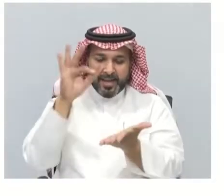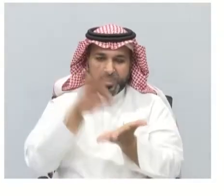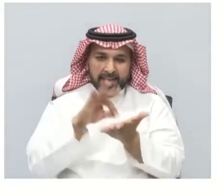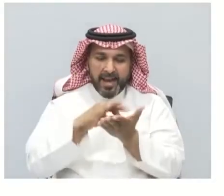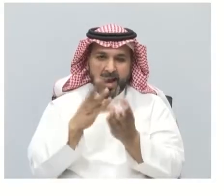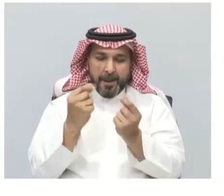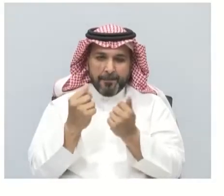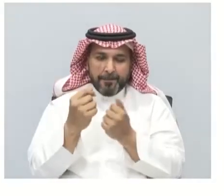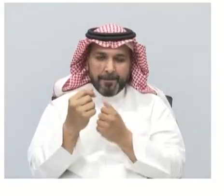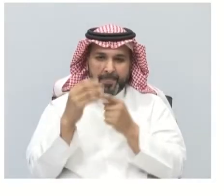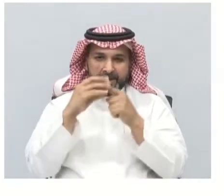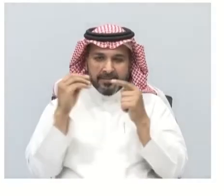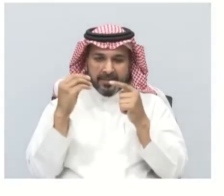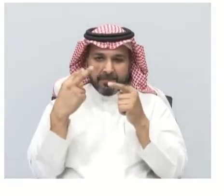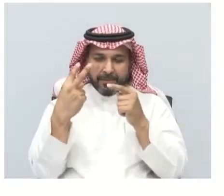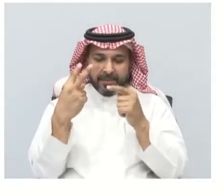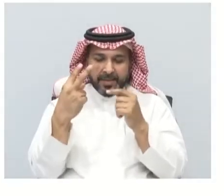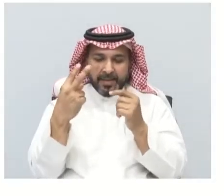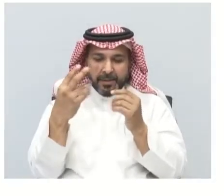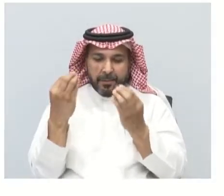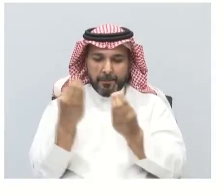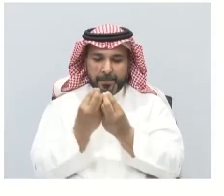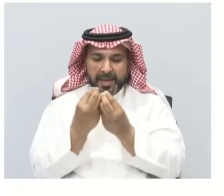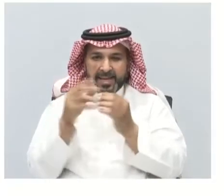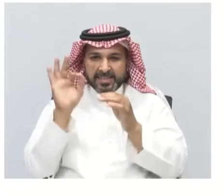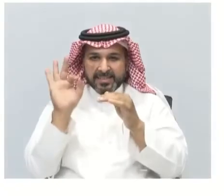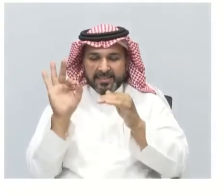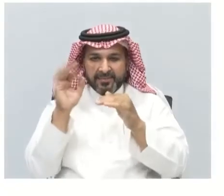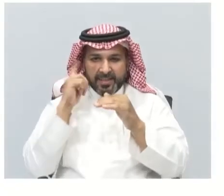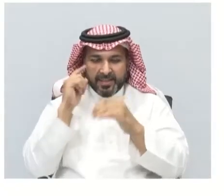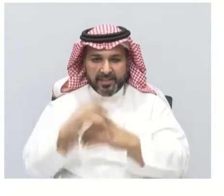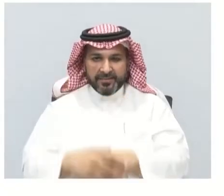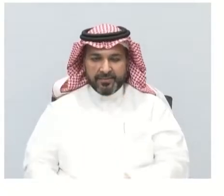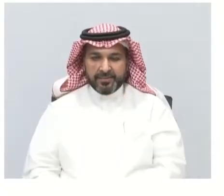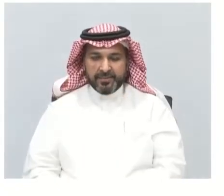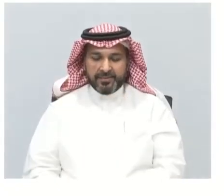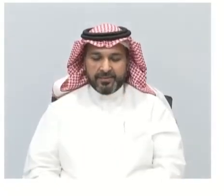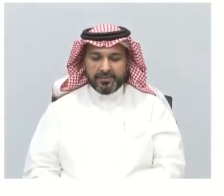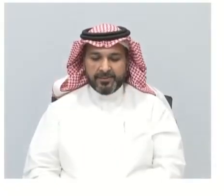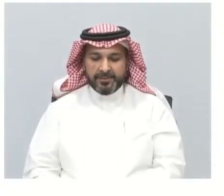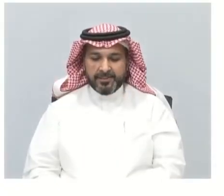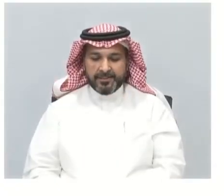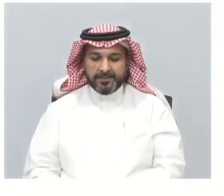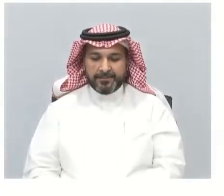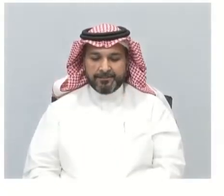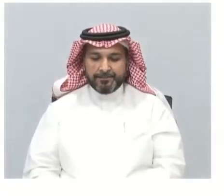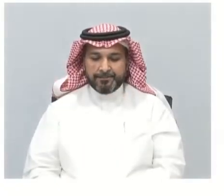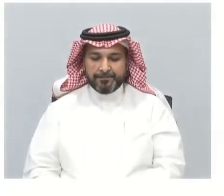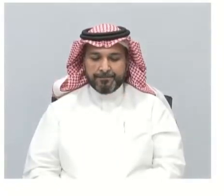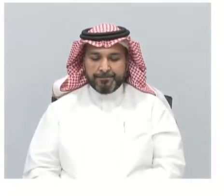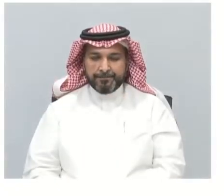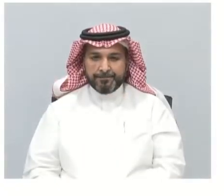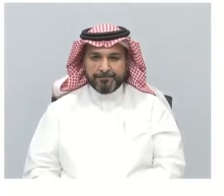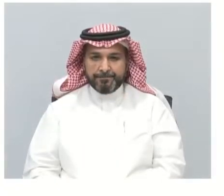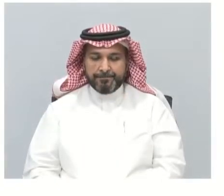كم سالب ا وصفر بعد ذلك يعني بعد ذك وصلت بين هاتين النقطتين والنقاط الاخرى